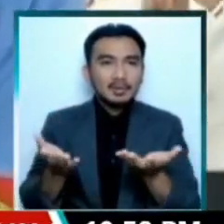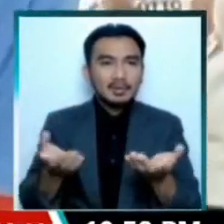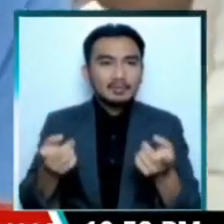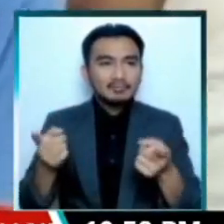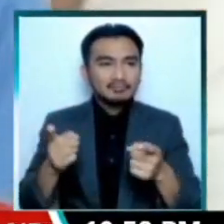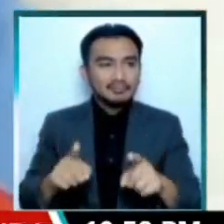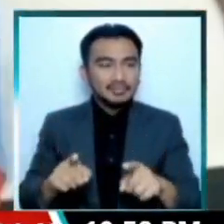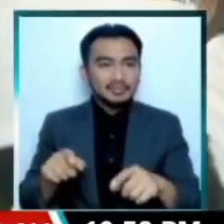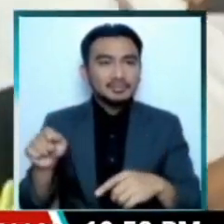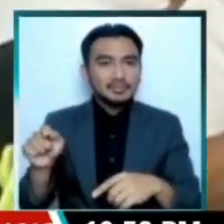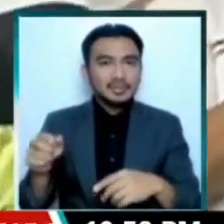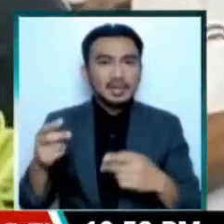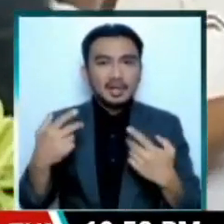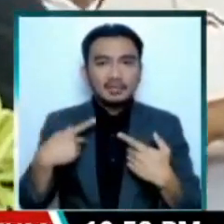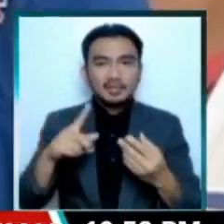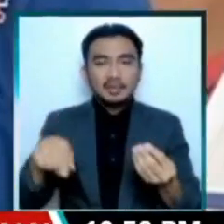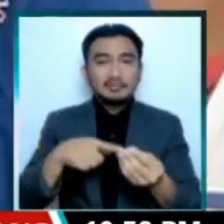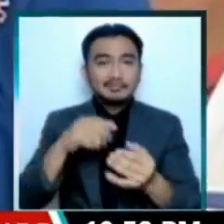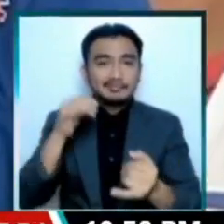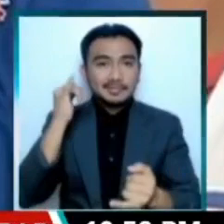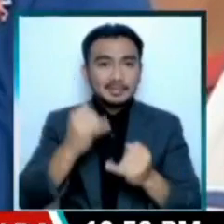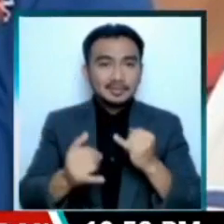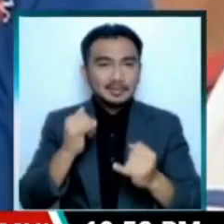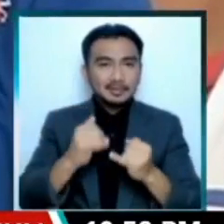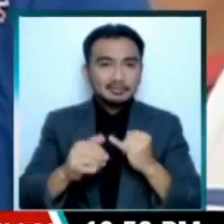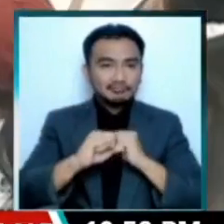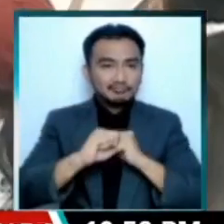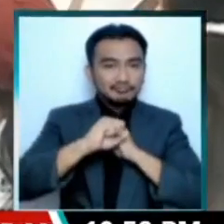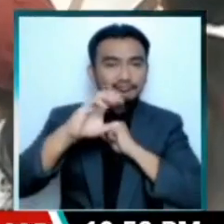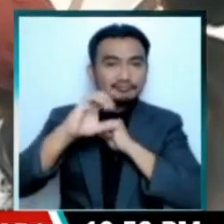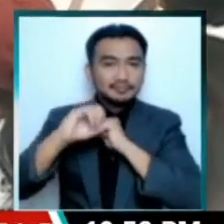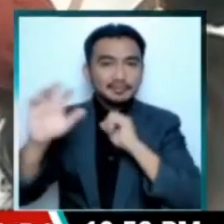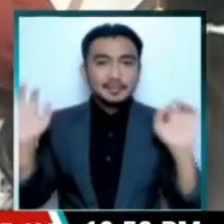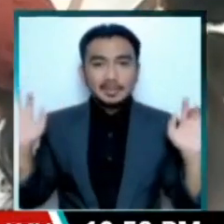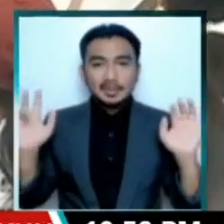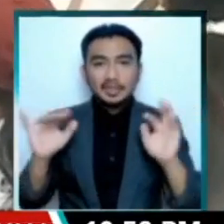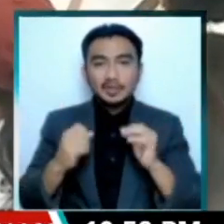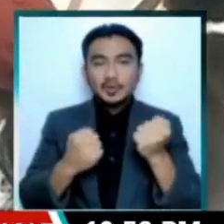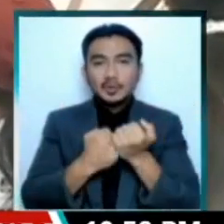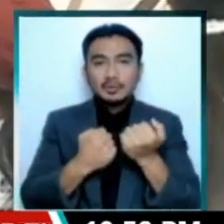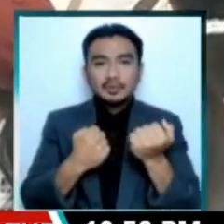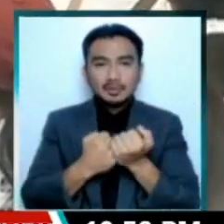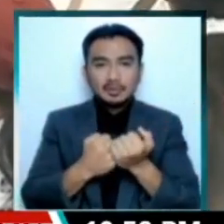ang panghuling political rally nila ngayong araw na dinaluhan ng barangay officials at